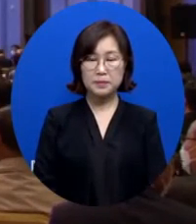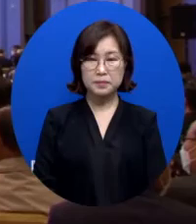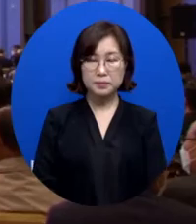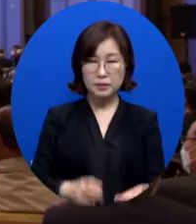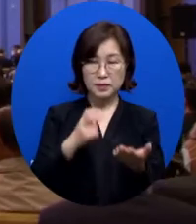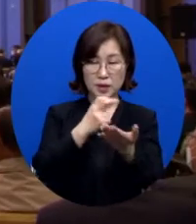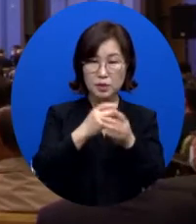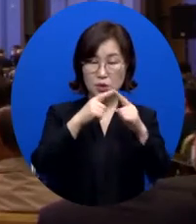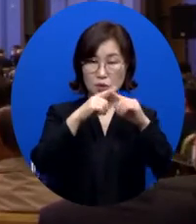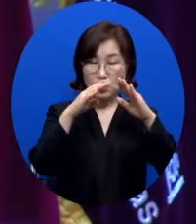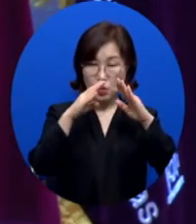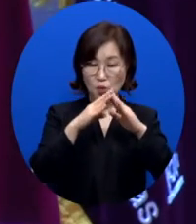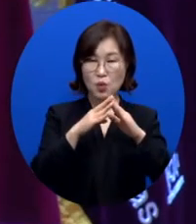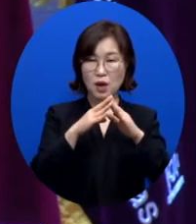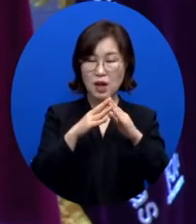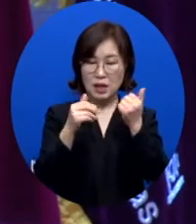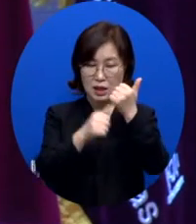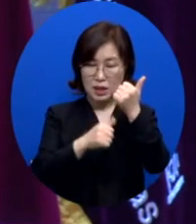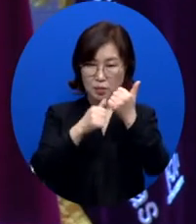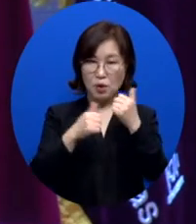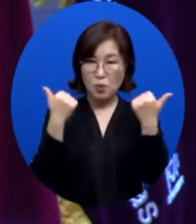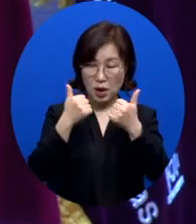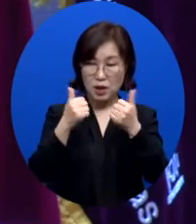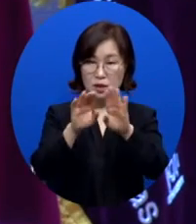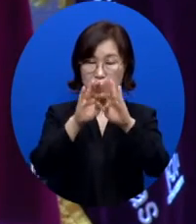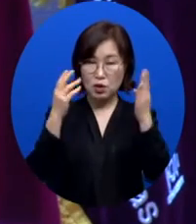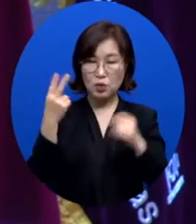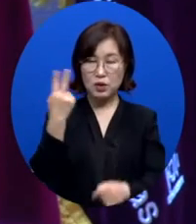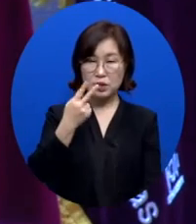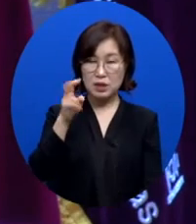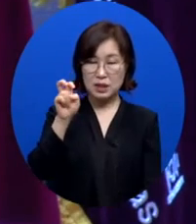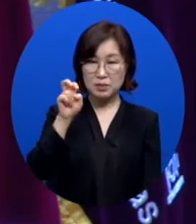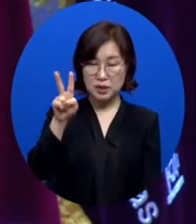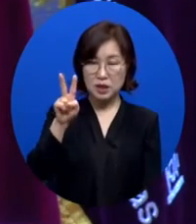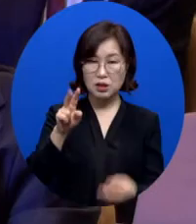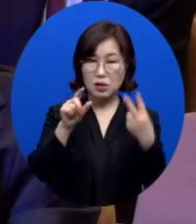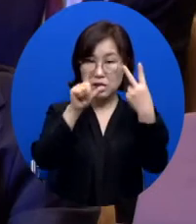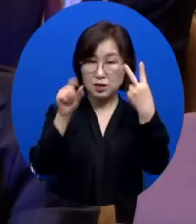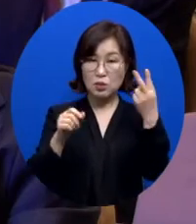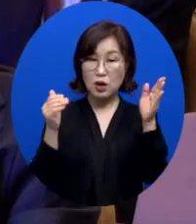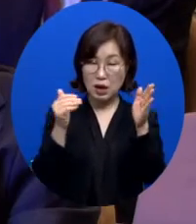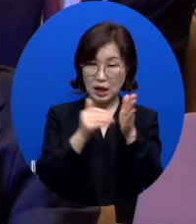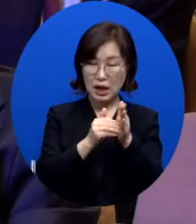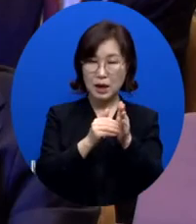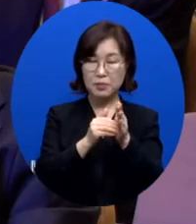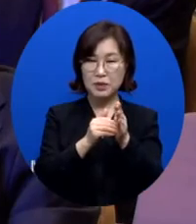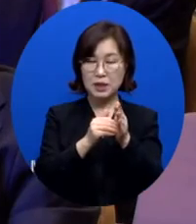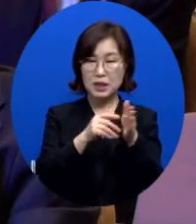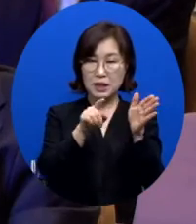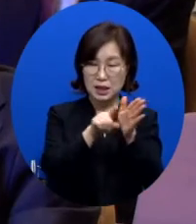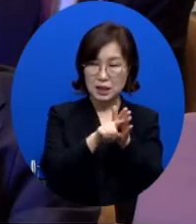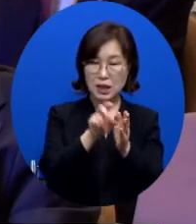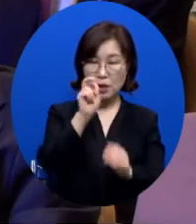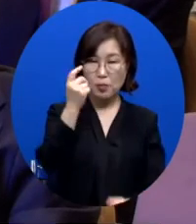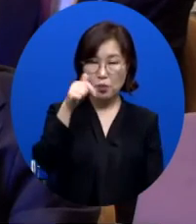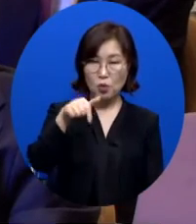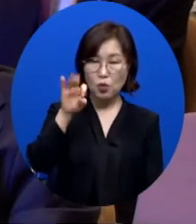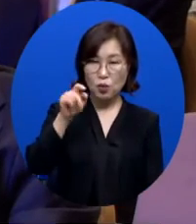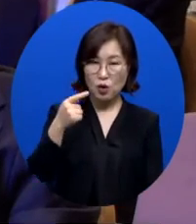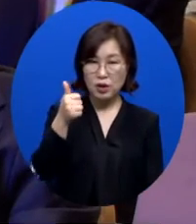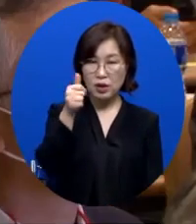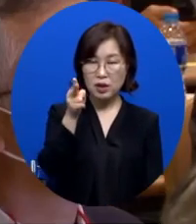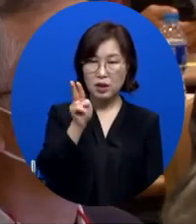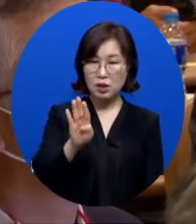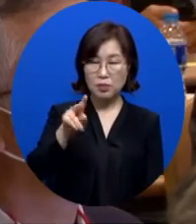감리 멘 은총의 입법 의회 를 열고 오는 2022년 2월까지 감 4교시 나 목원 협성대학교